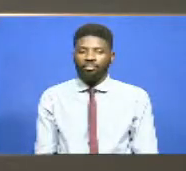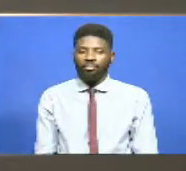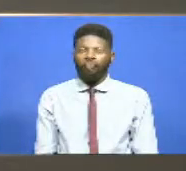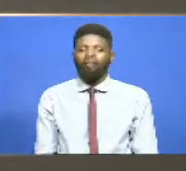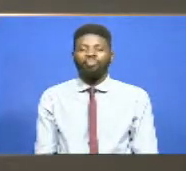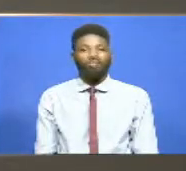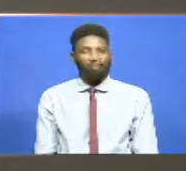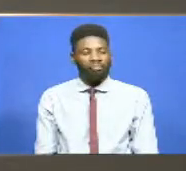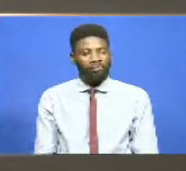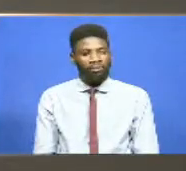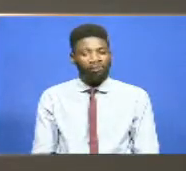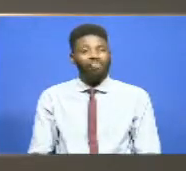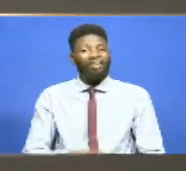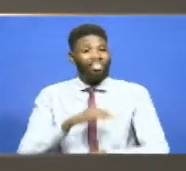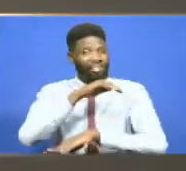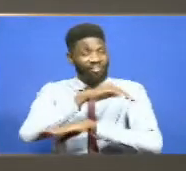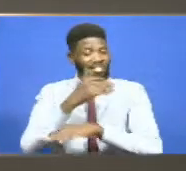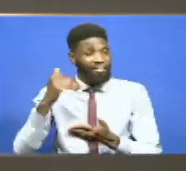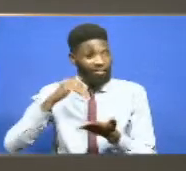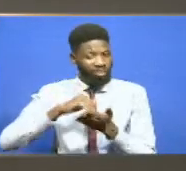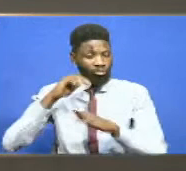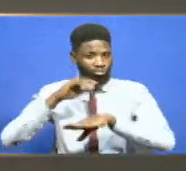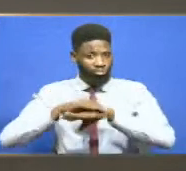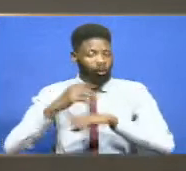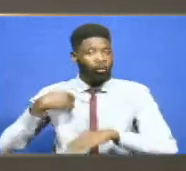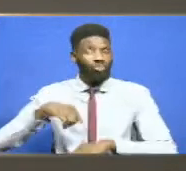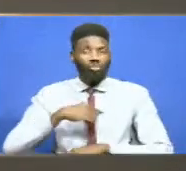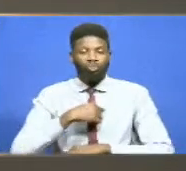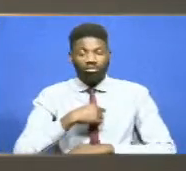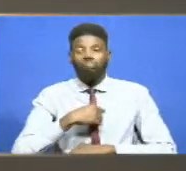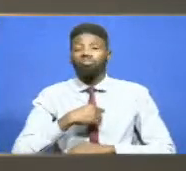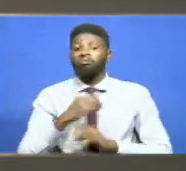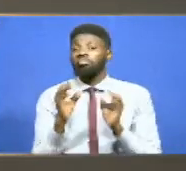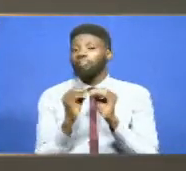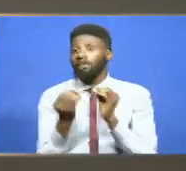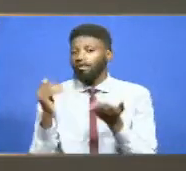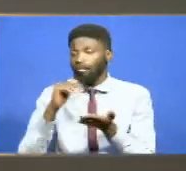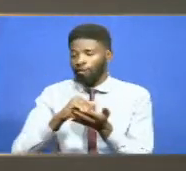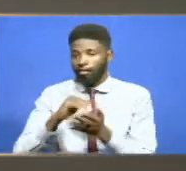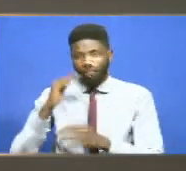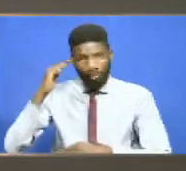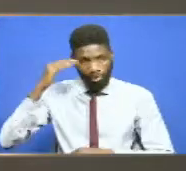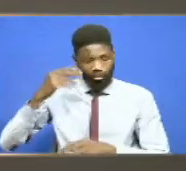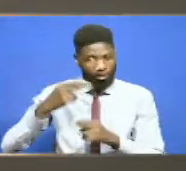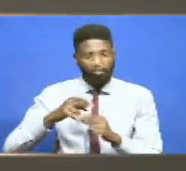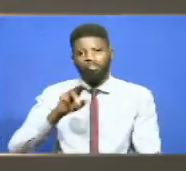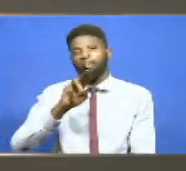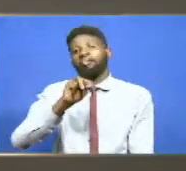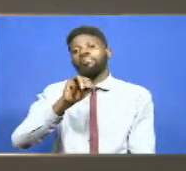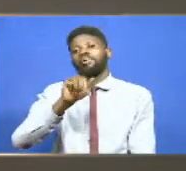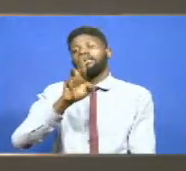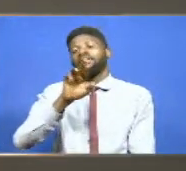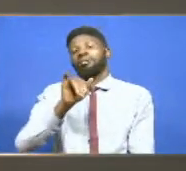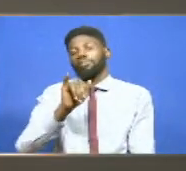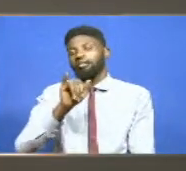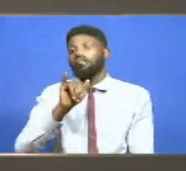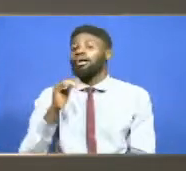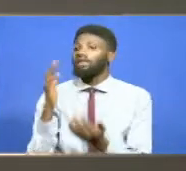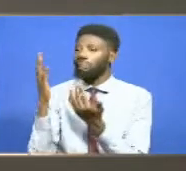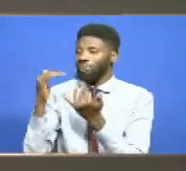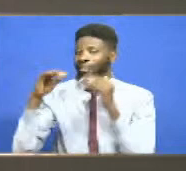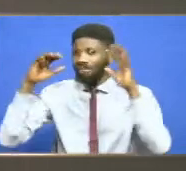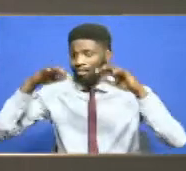Na ni jioni nyingine njema ambapo tunakutana tena. Hujambo, naitwa Marie Yambo. Tarajia mvua katika maeneo kadha wa